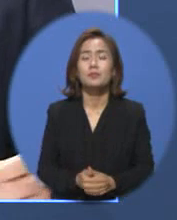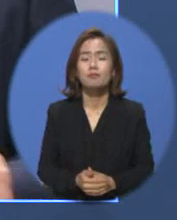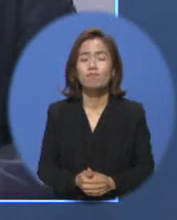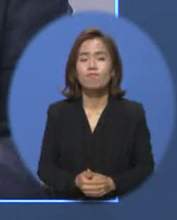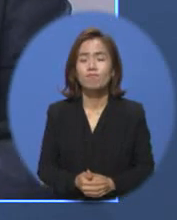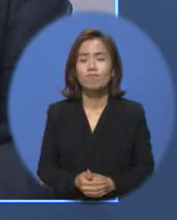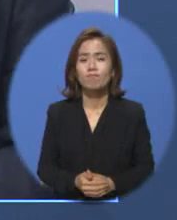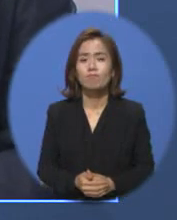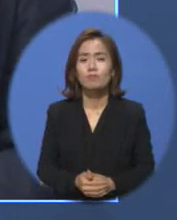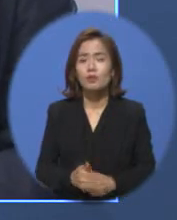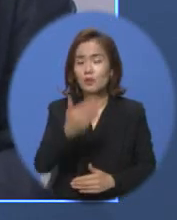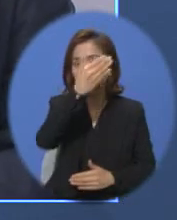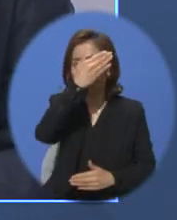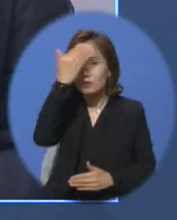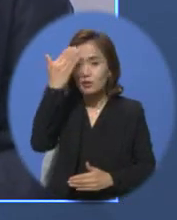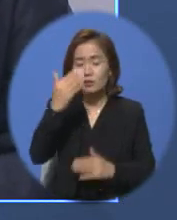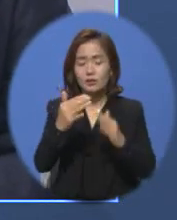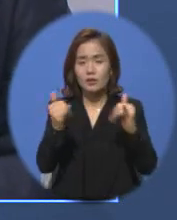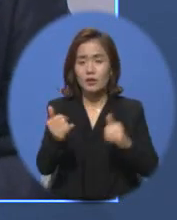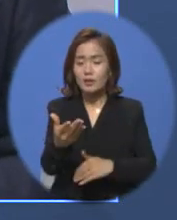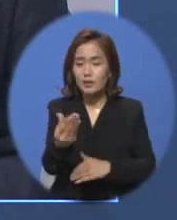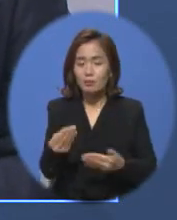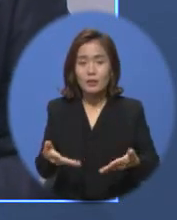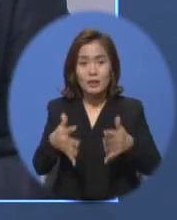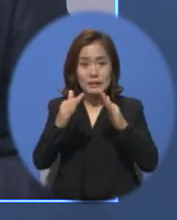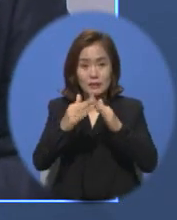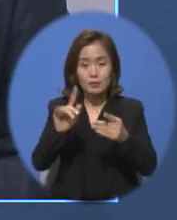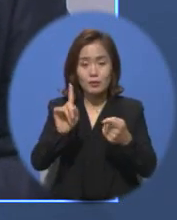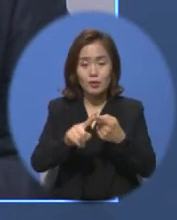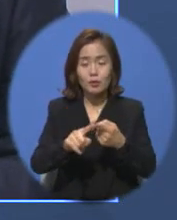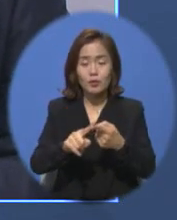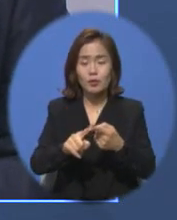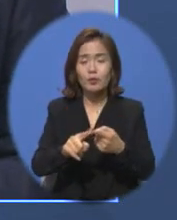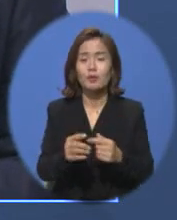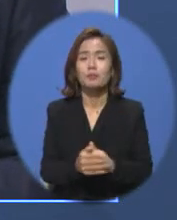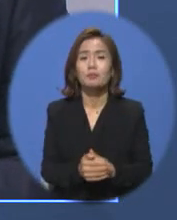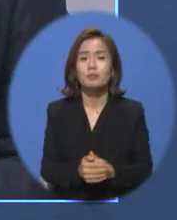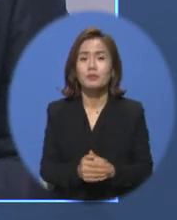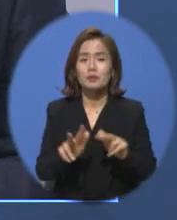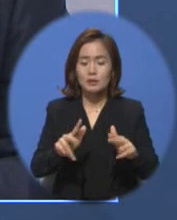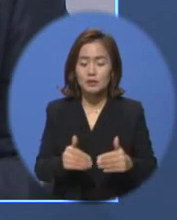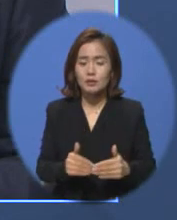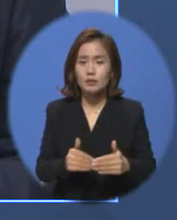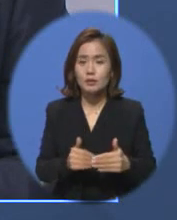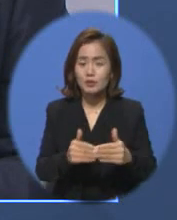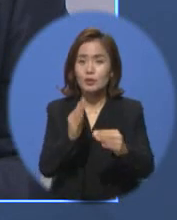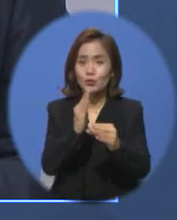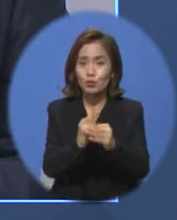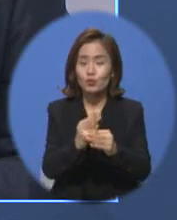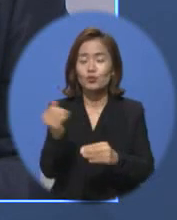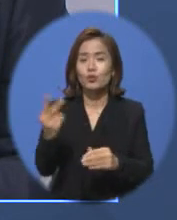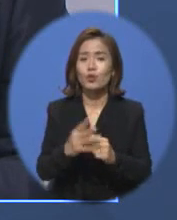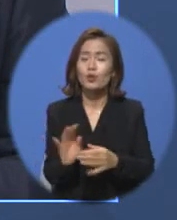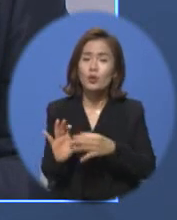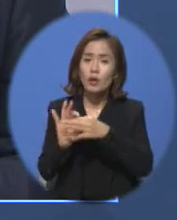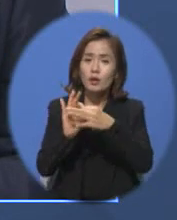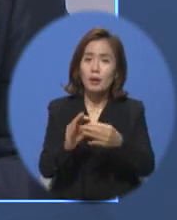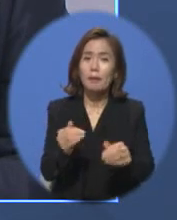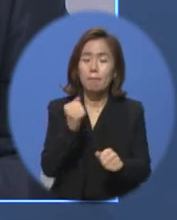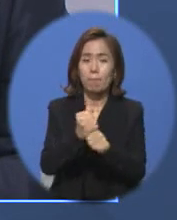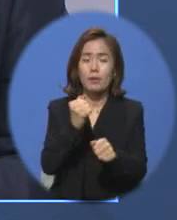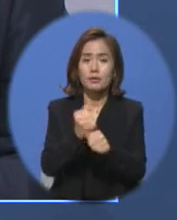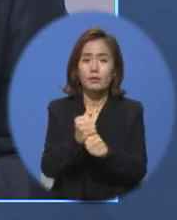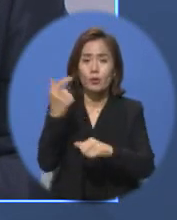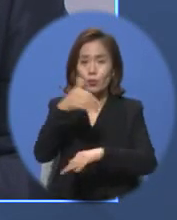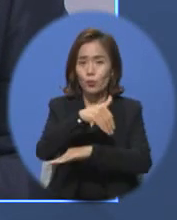주셔서감사합니다.청년임대 주택과관련해서는광주역인근청년임대주택은 이미 건설되었습니다.그리고